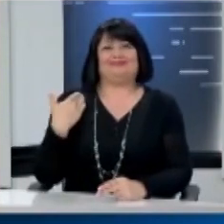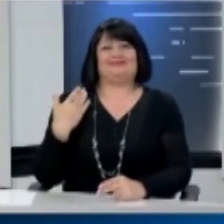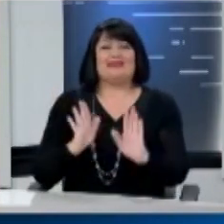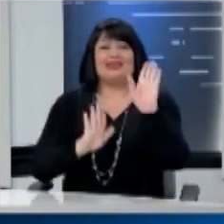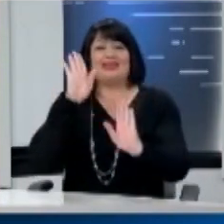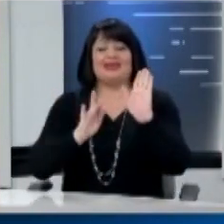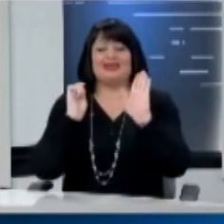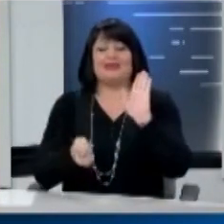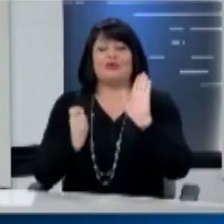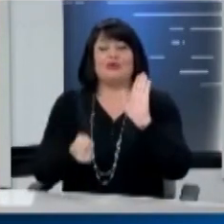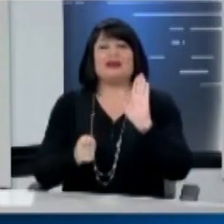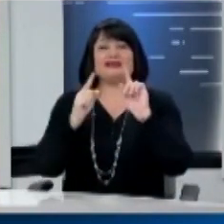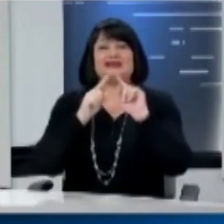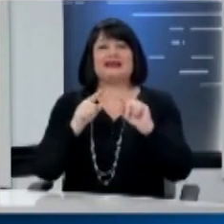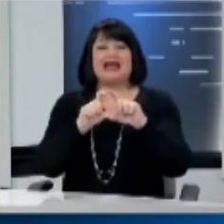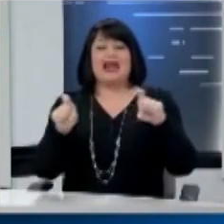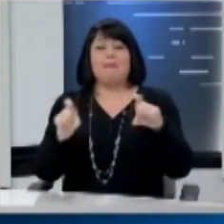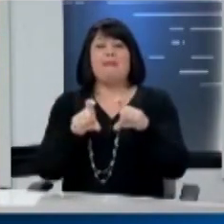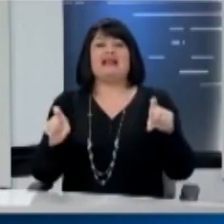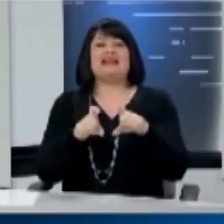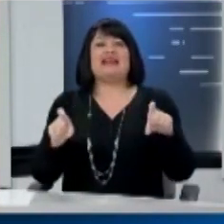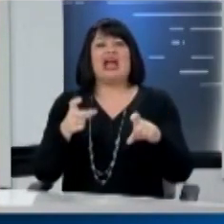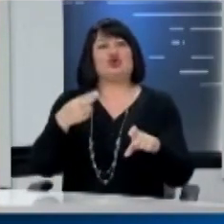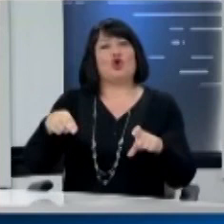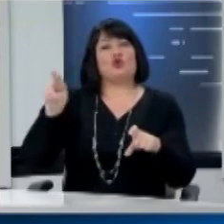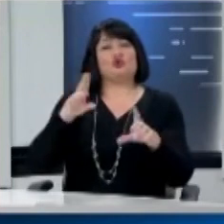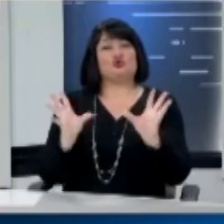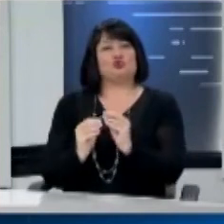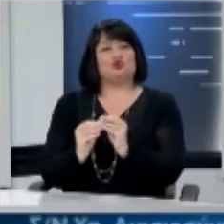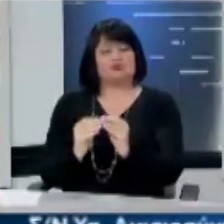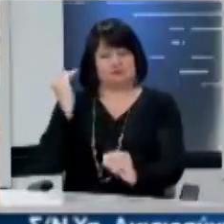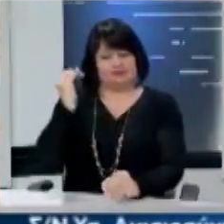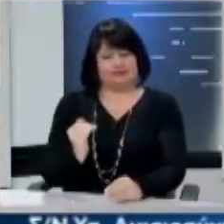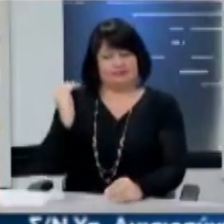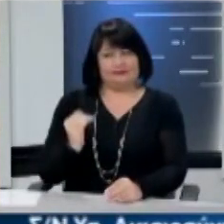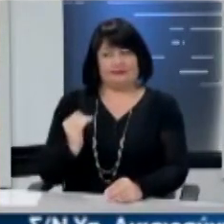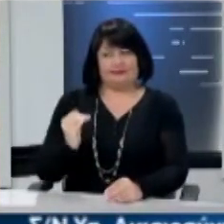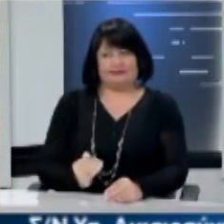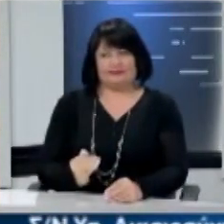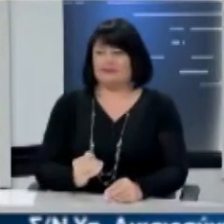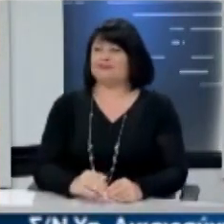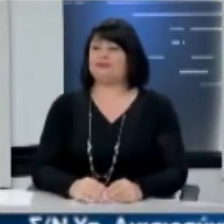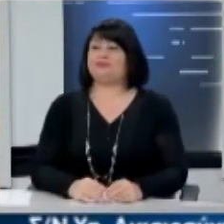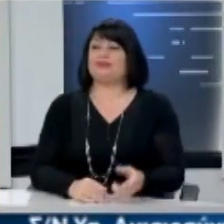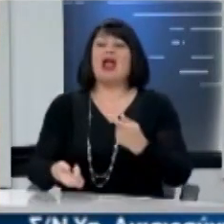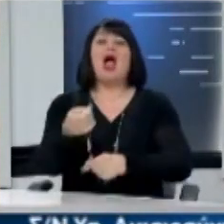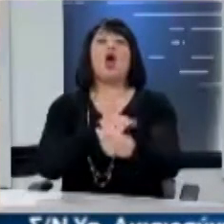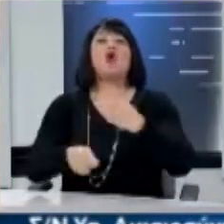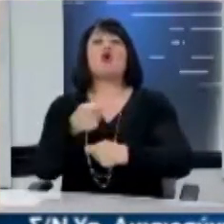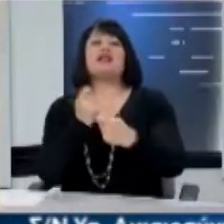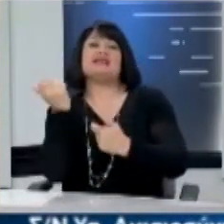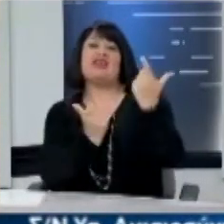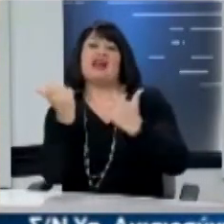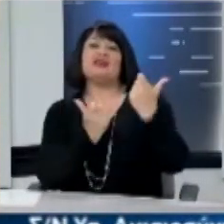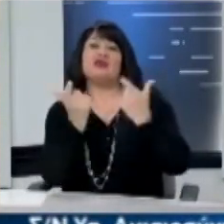δημοπρασίες εντόκων γραμματείων και βέβαια από το γεγονός ότι δανειστήκαμε από τις αγορές